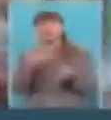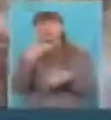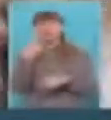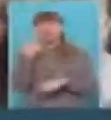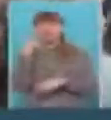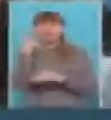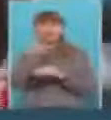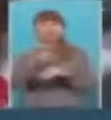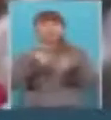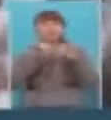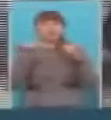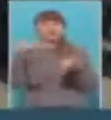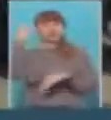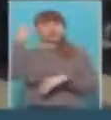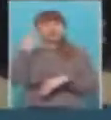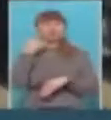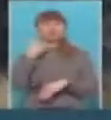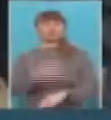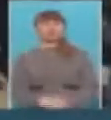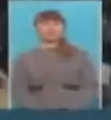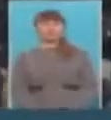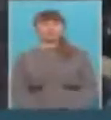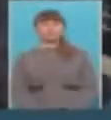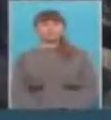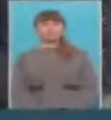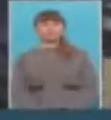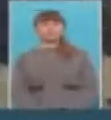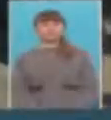жасаған оларға алғысын айтты.